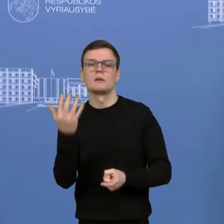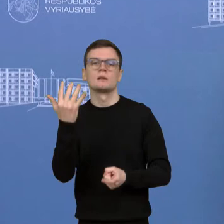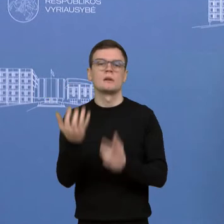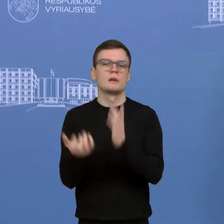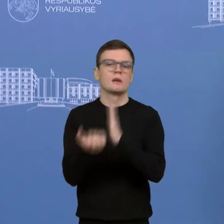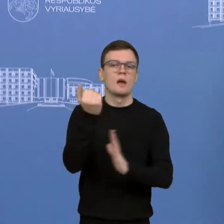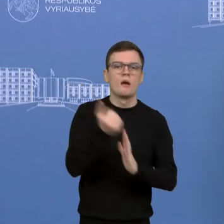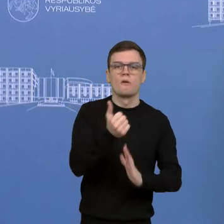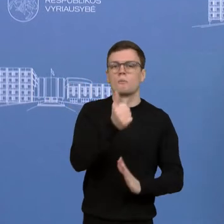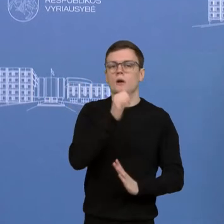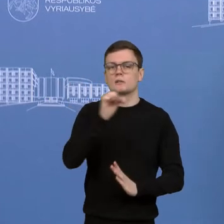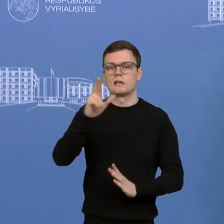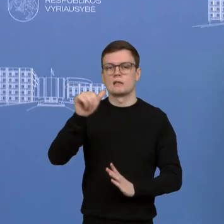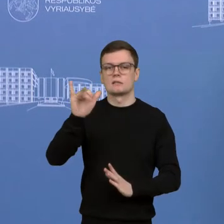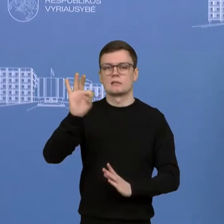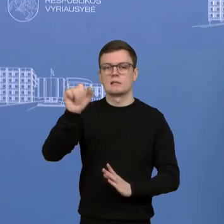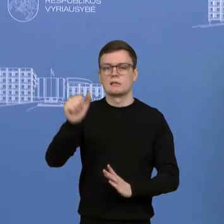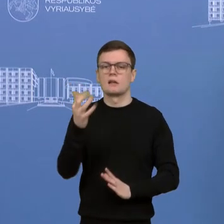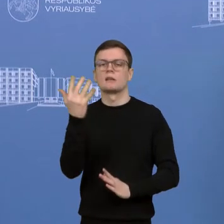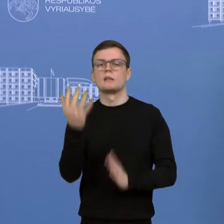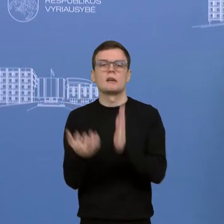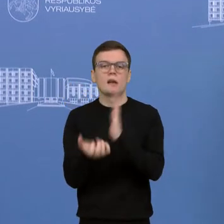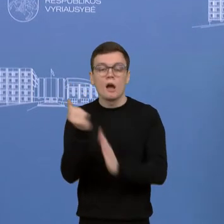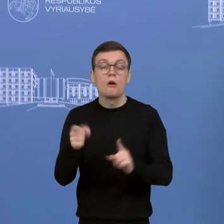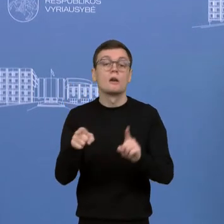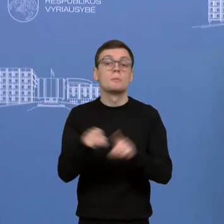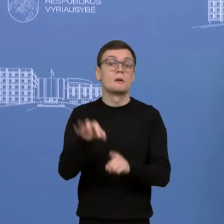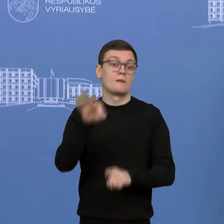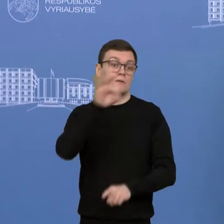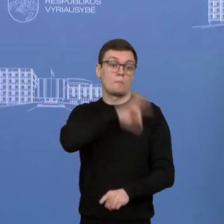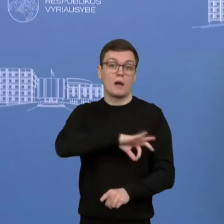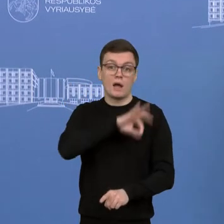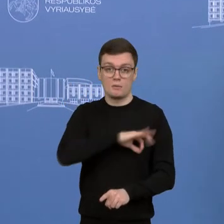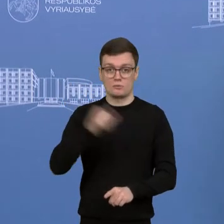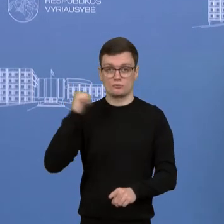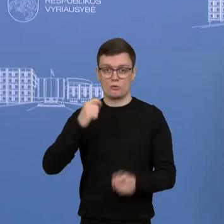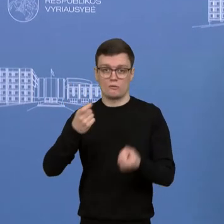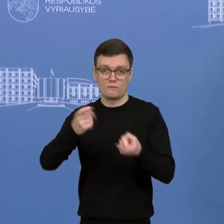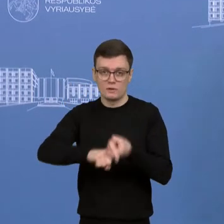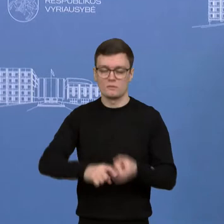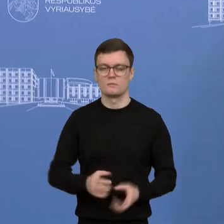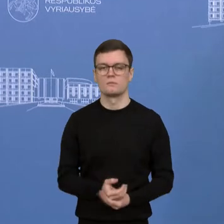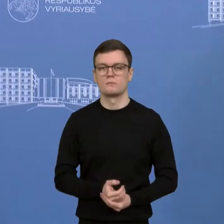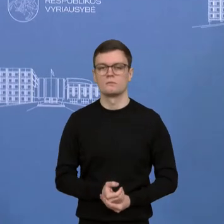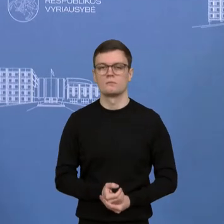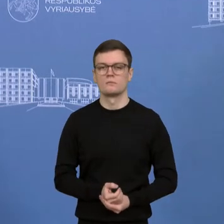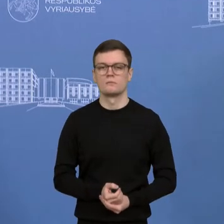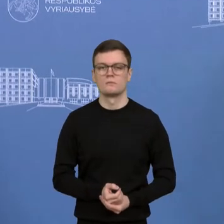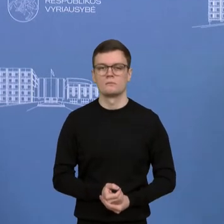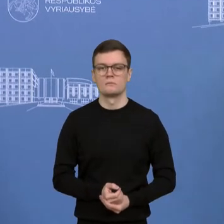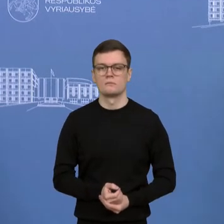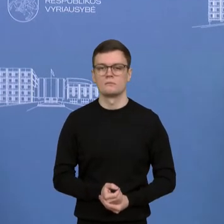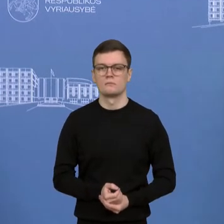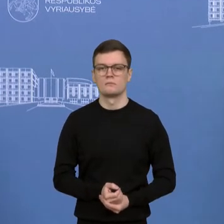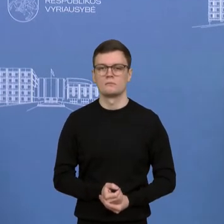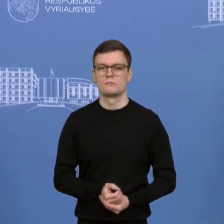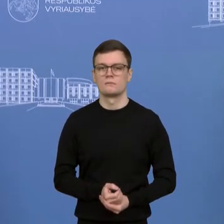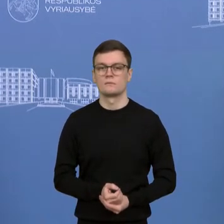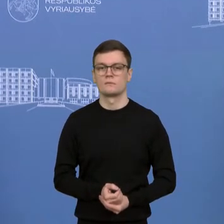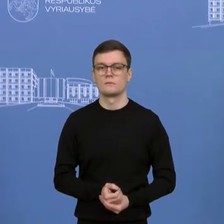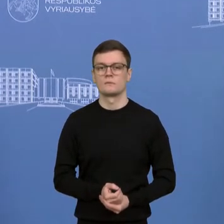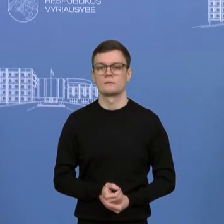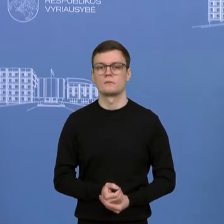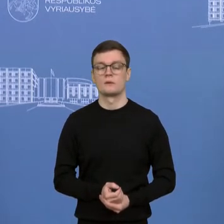yra gaunama už šildymą ir nuo to žmogaus pajamų. Tai modelis nesikeis, vis tiek nebus apsaugota